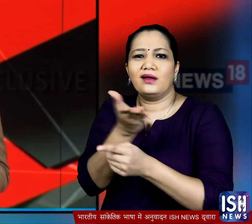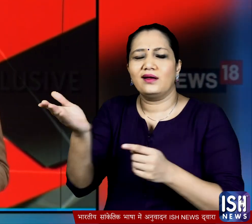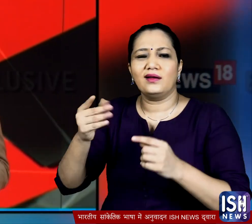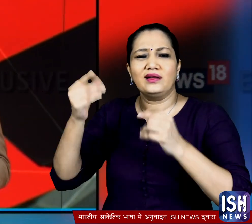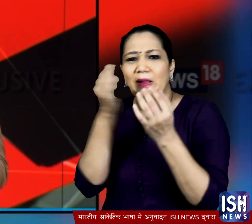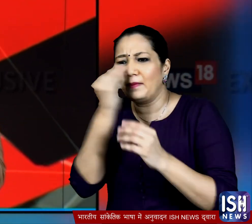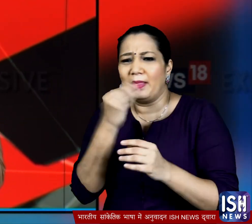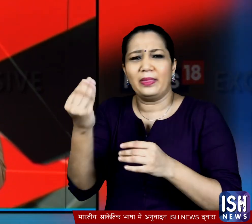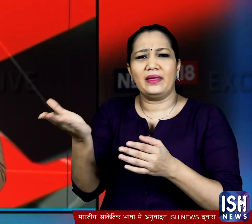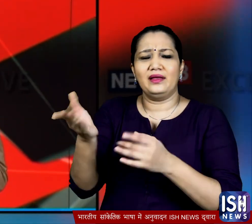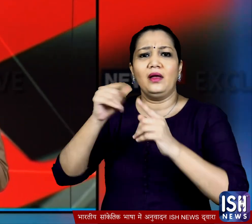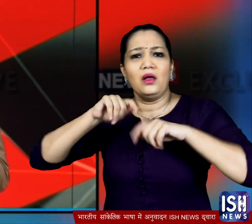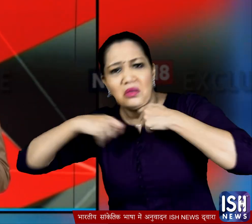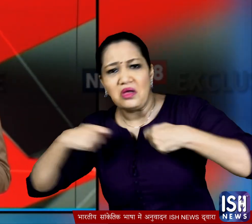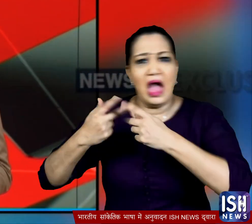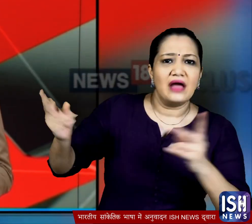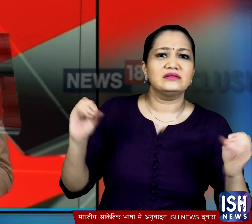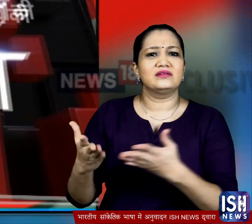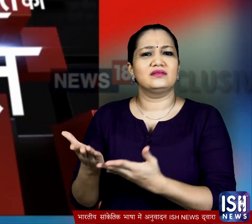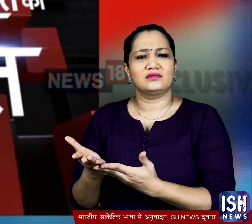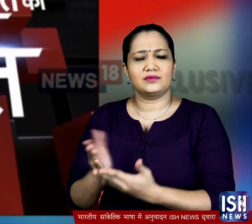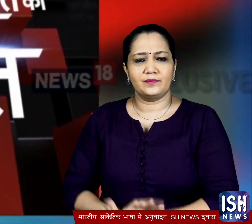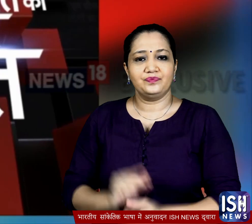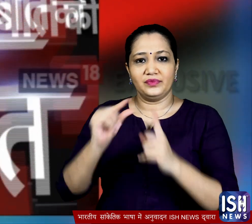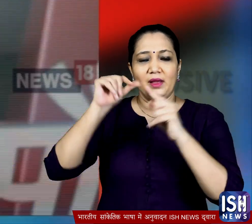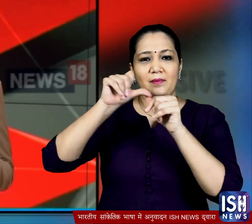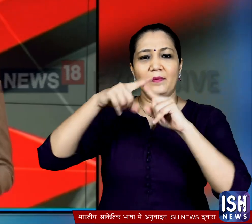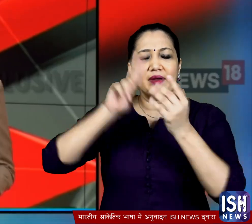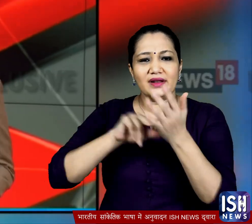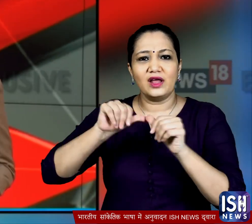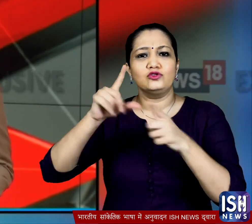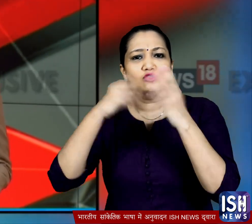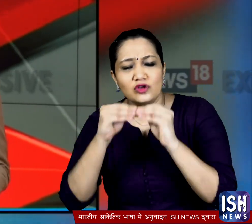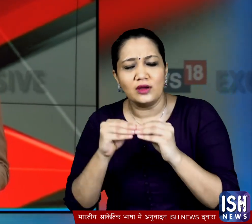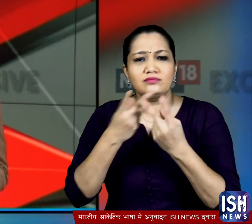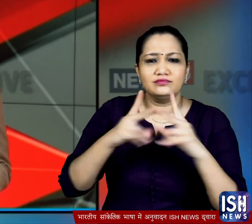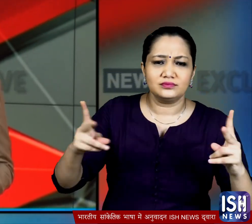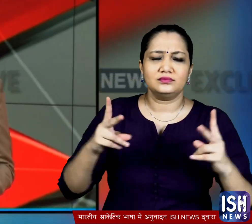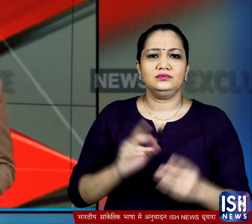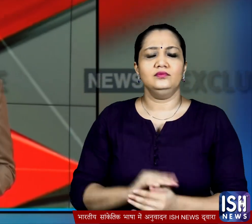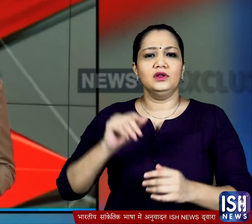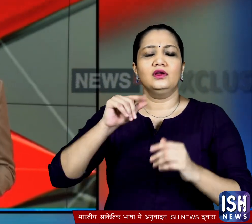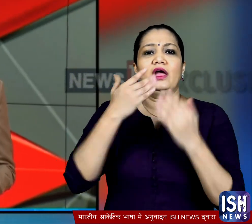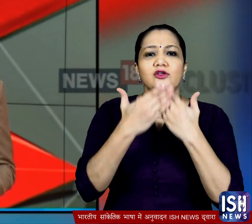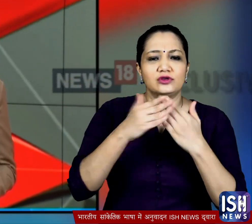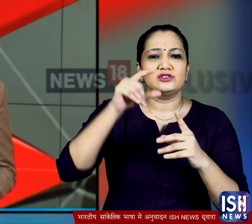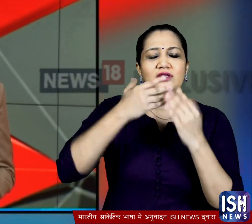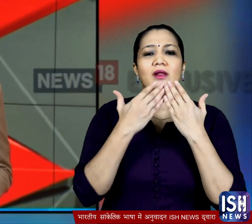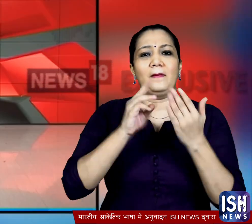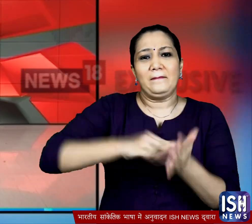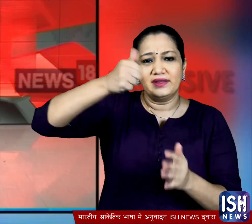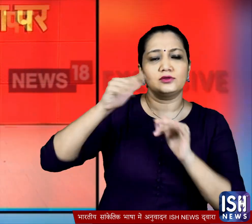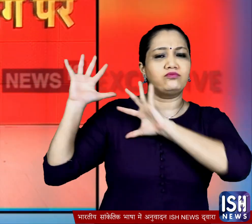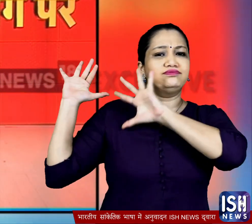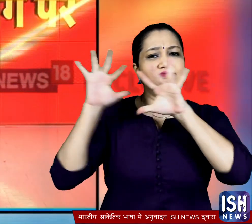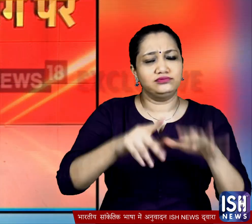पैदा करके छुटभइये बदमाश भी गैंगस्टर बनने की राह पर बढ़ रहे हैं। पटना में नौकरी की मांग पर शिक्षा मंत्री का घेराव करने पहुंचे कुछ कैंडिडेट पर